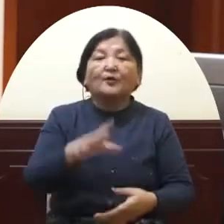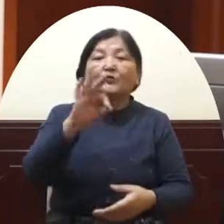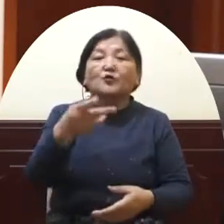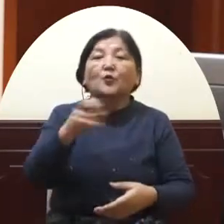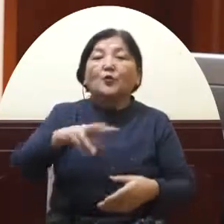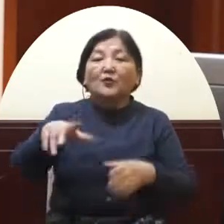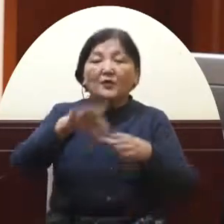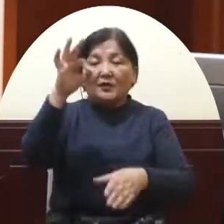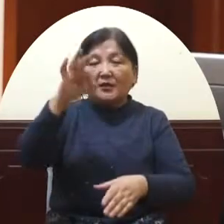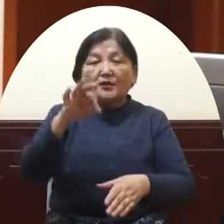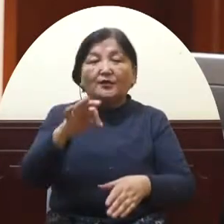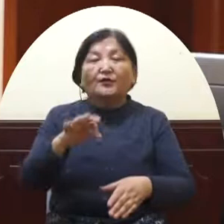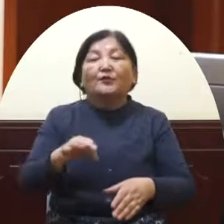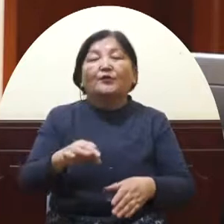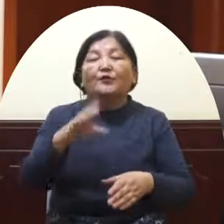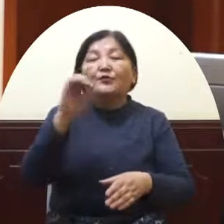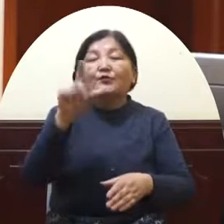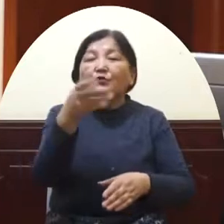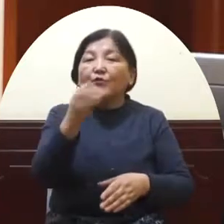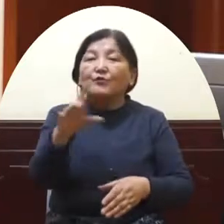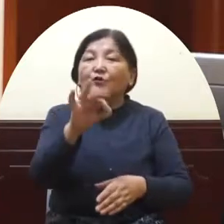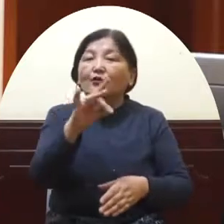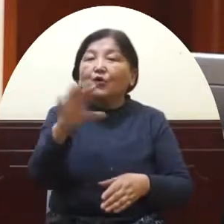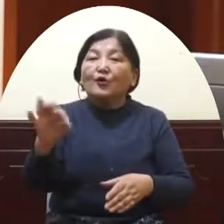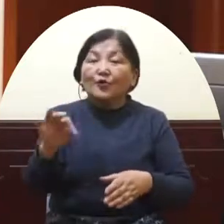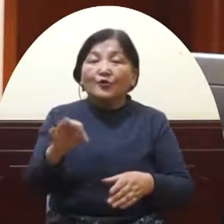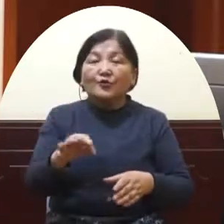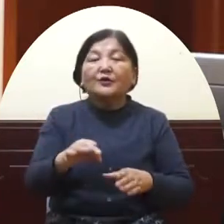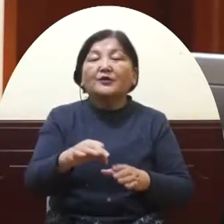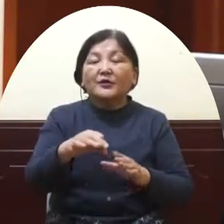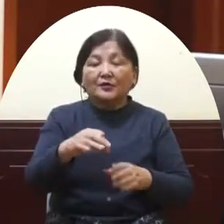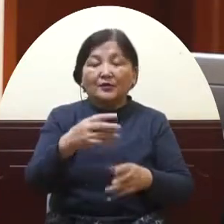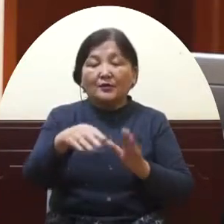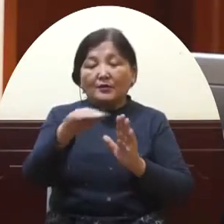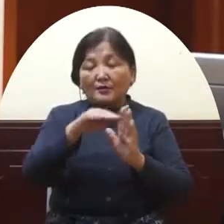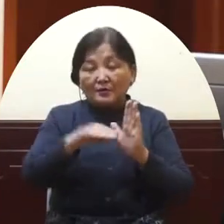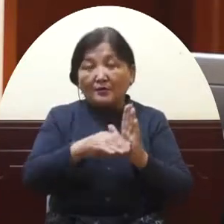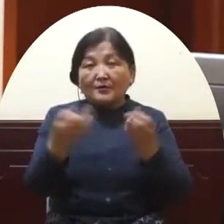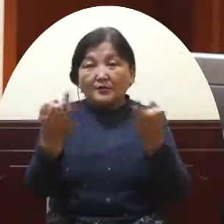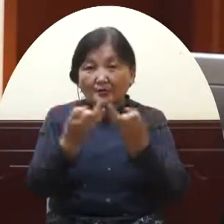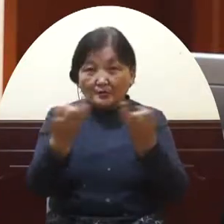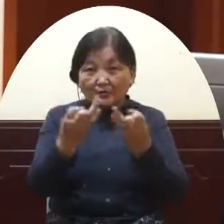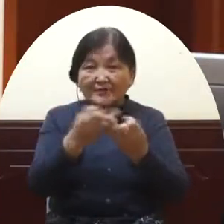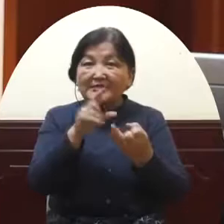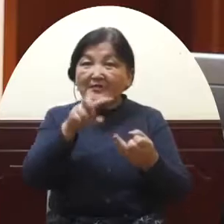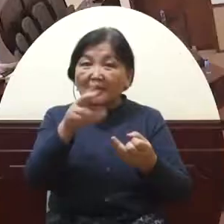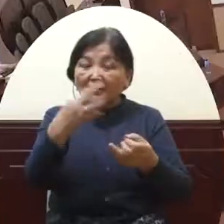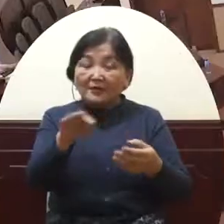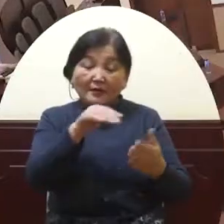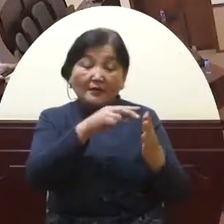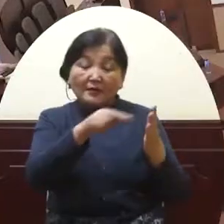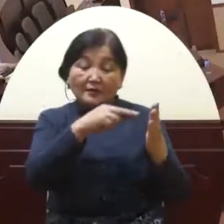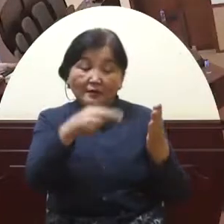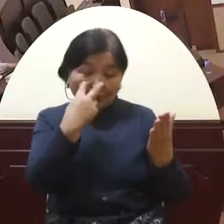ерөнхий хорооны сайт дээр бас сонгогчийн эрхтэй холбоотой заалт байгаа. За энэ дээр бол нэг заалт нэмэгд тодорхой байгаа.